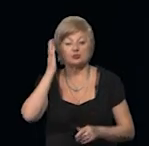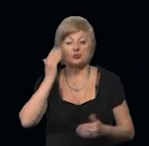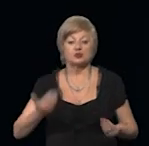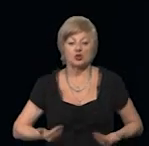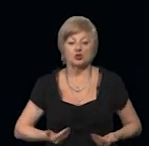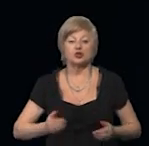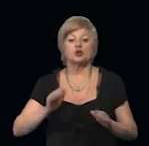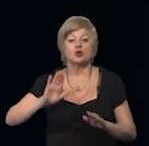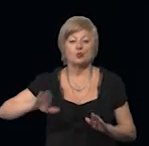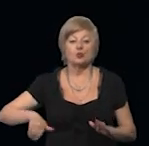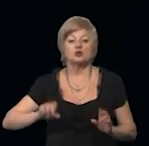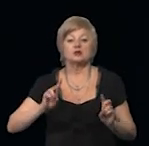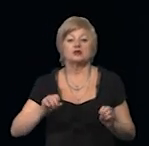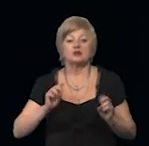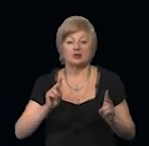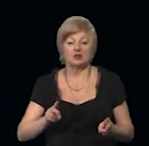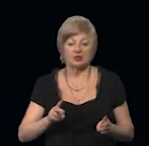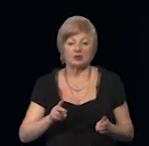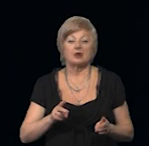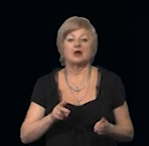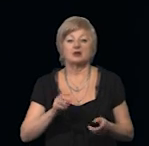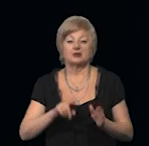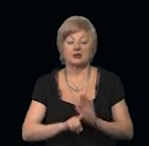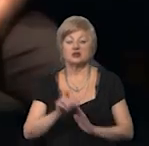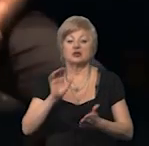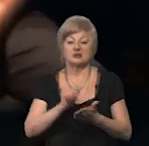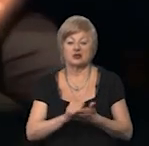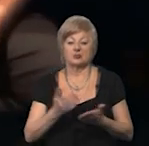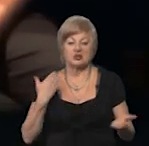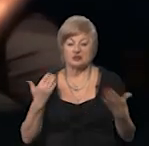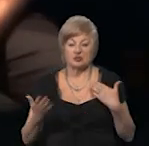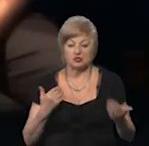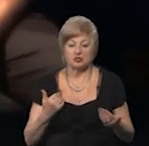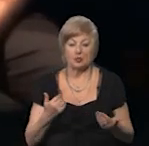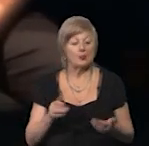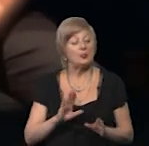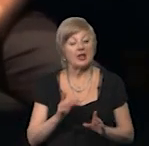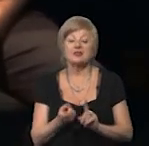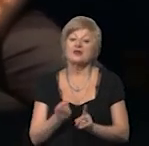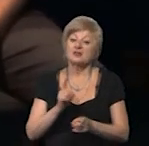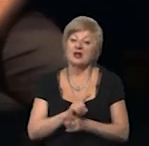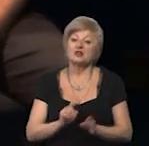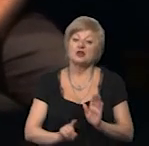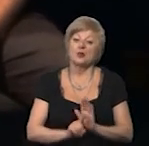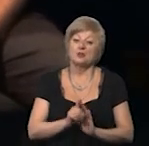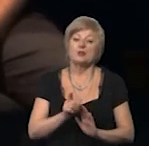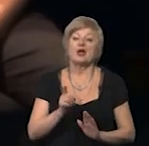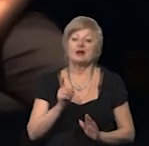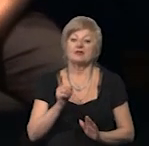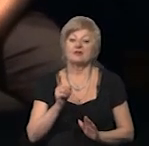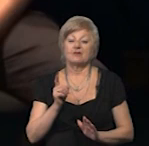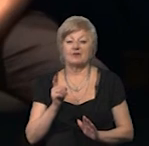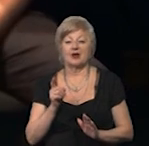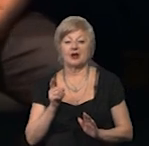почали цією оздоровчою гімнастикою займатися? Трошки навпаки було. Спочатку спосіб життя намагався